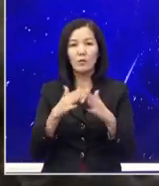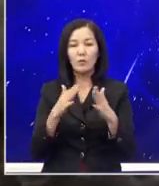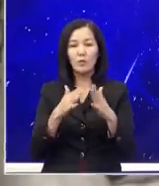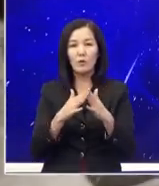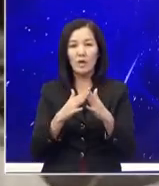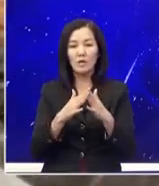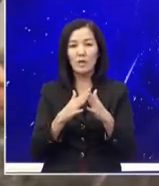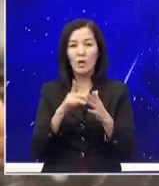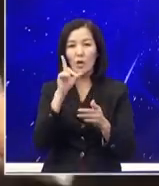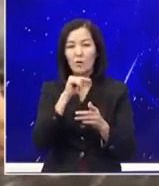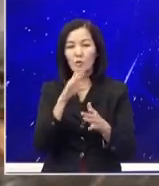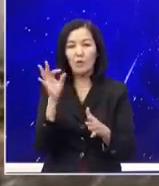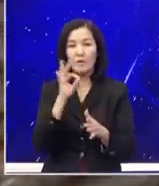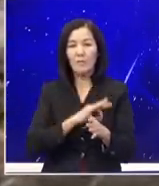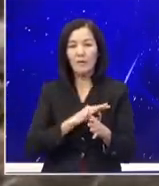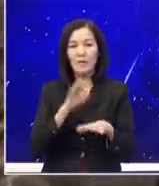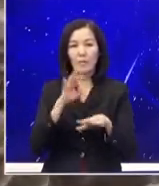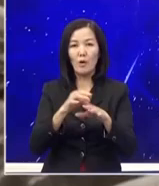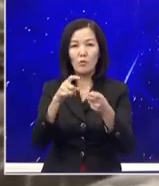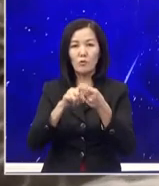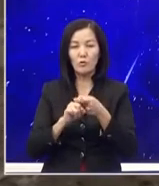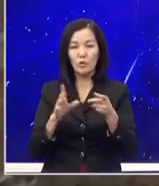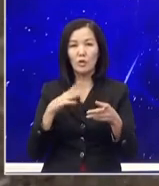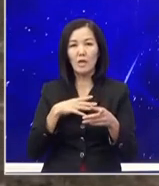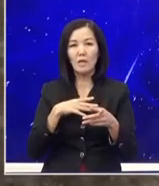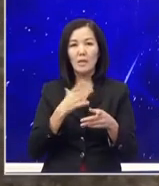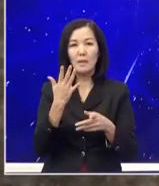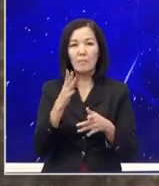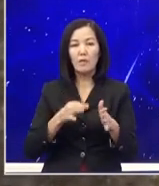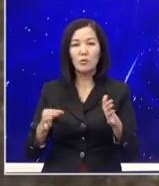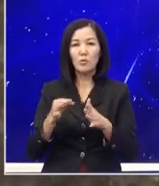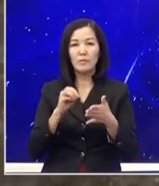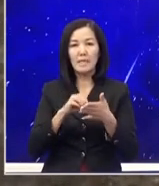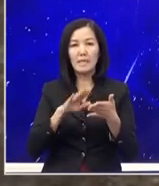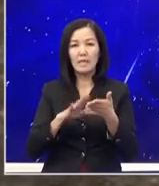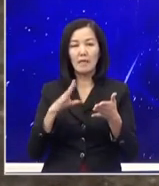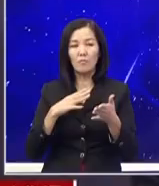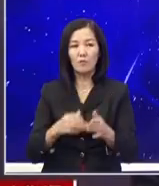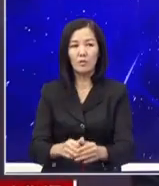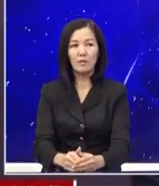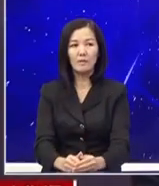пайдаланып ауру жұқтырған. Өкінішке орай құс тұмауы тағы 5 облыста тіркеліп отыр.